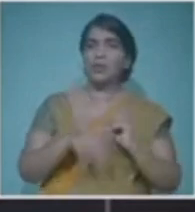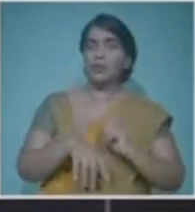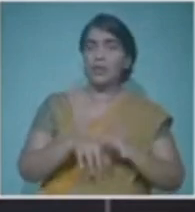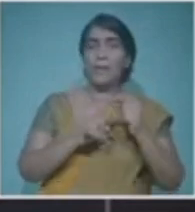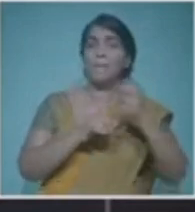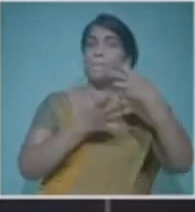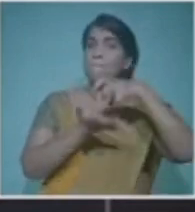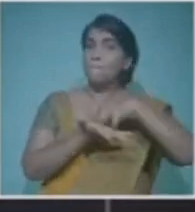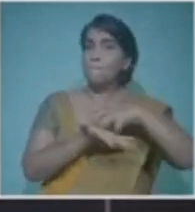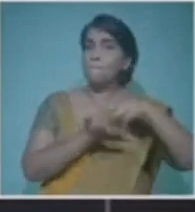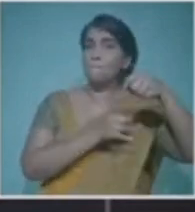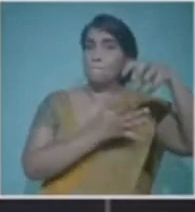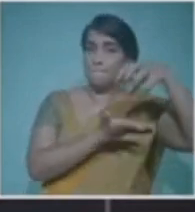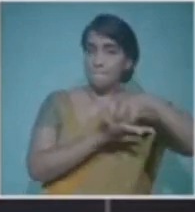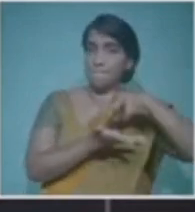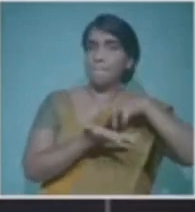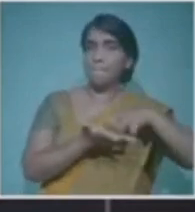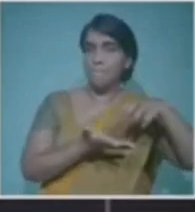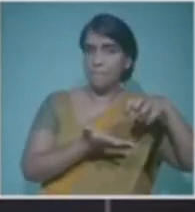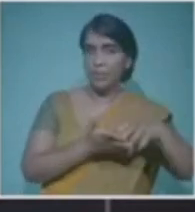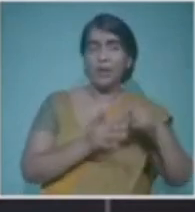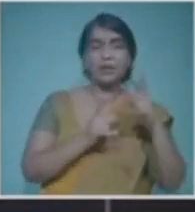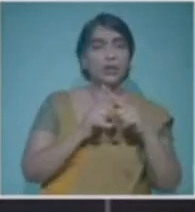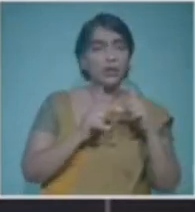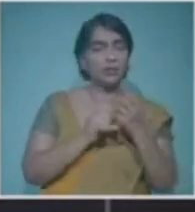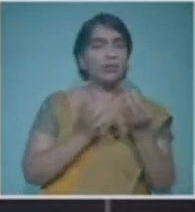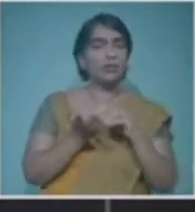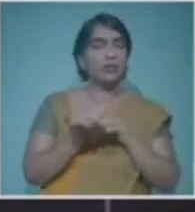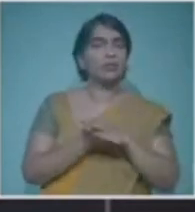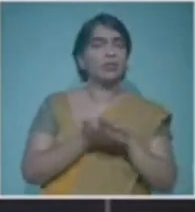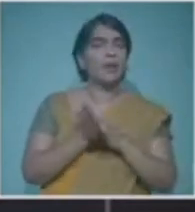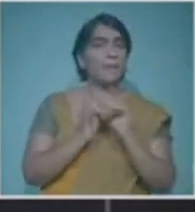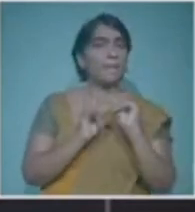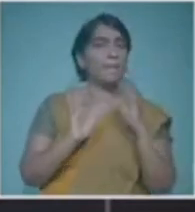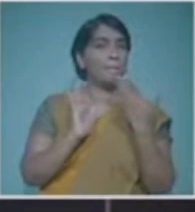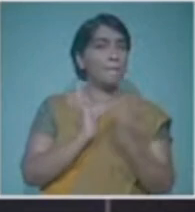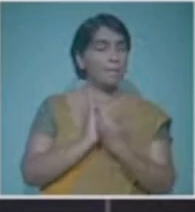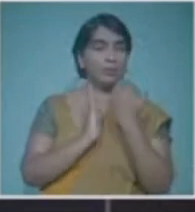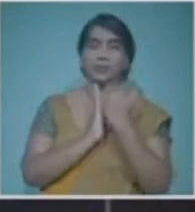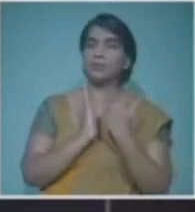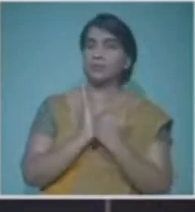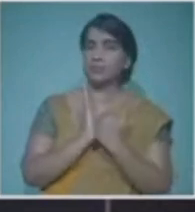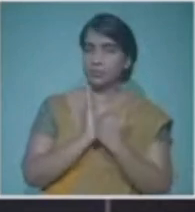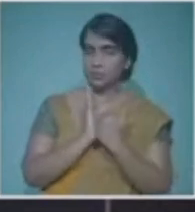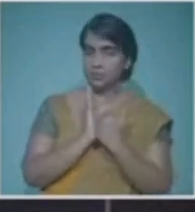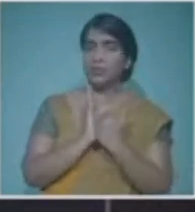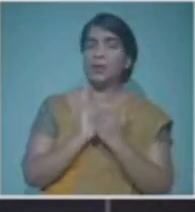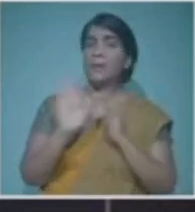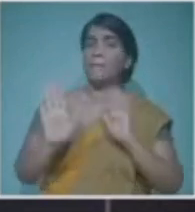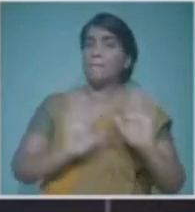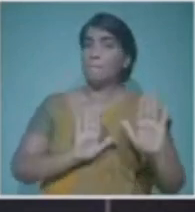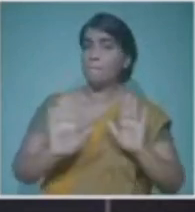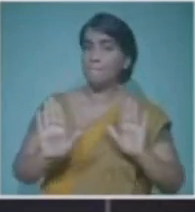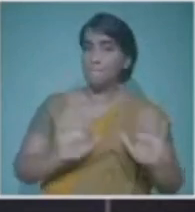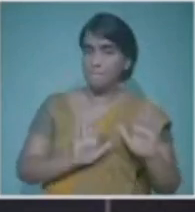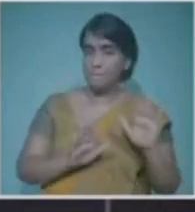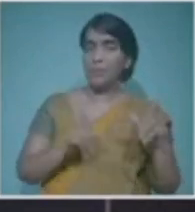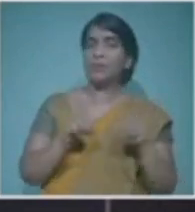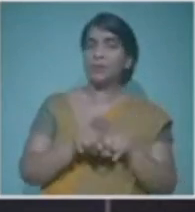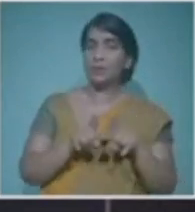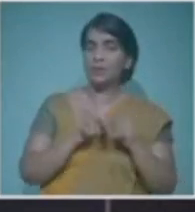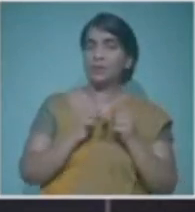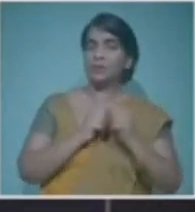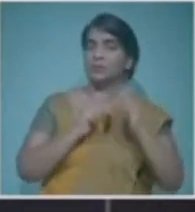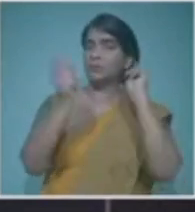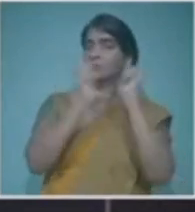පළාතෙන් පළාත යෝජිත අධ්‍යාපන ප්‍රතිසංස්කරණ ප්‍රතිපත්ති රාමුව සහ පරිපාලනමය වශයෙන් කරන්නා